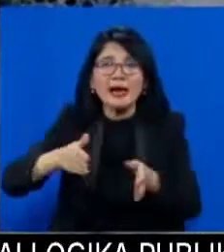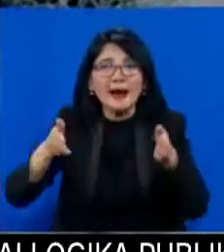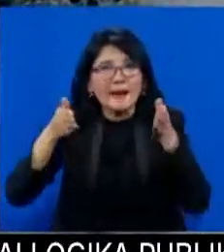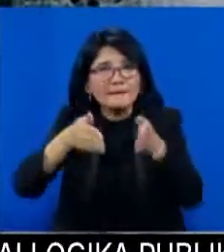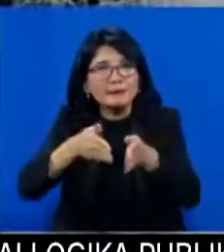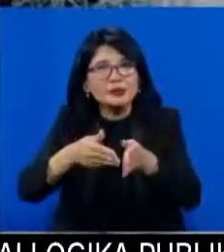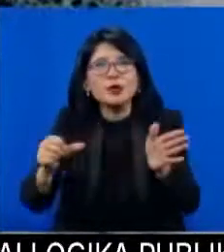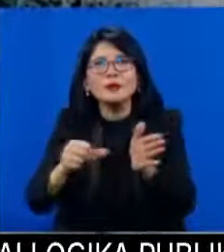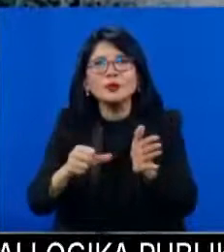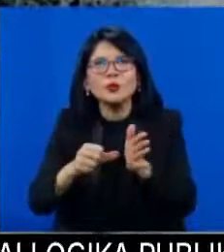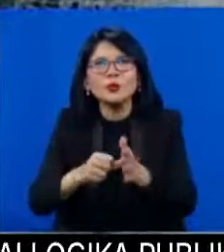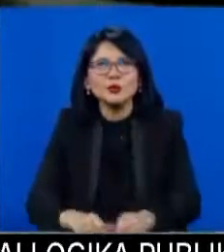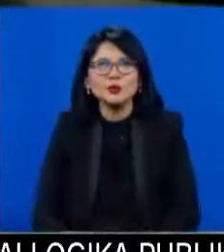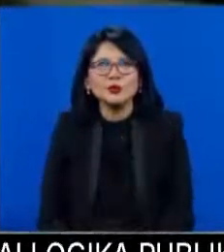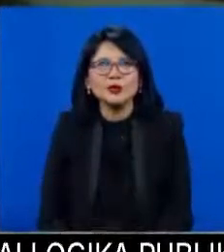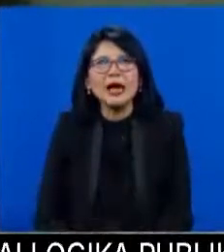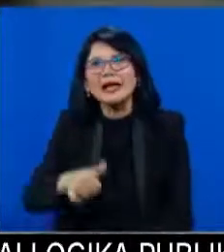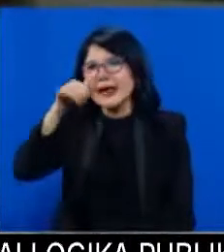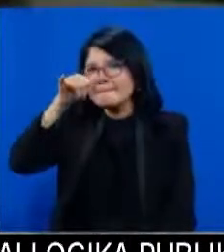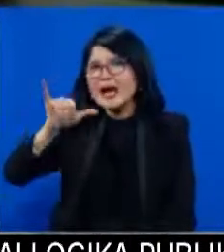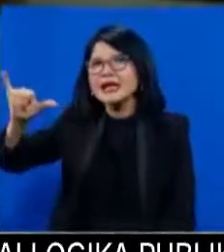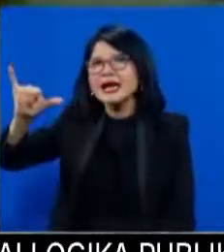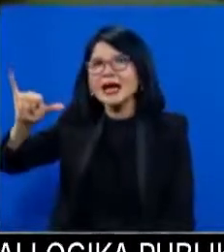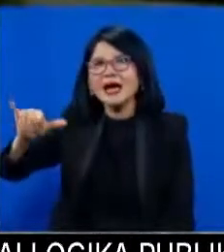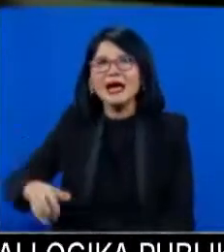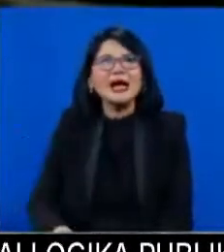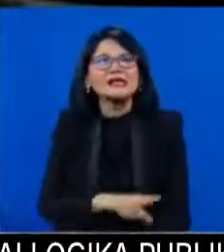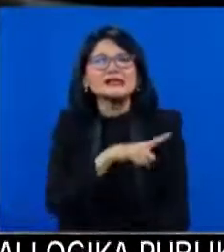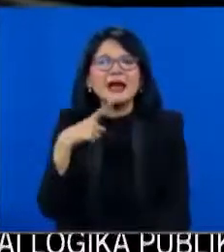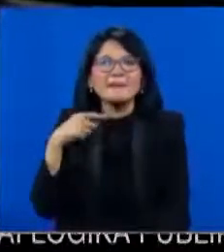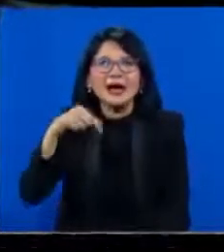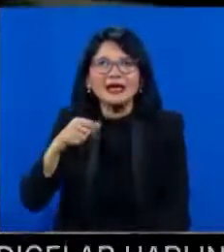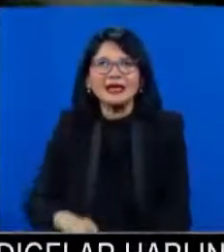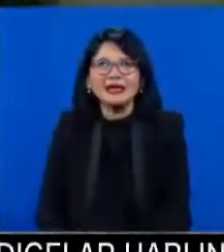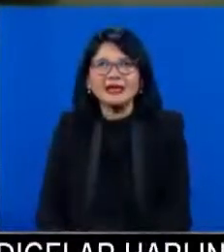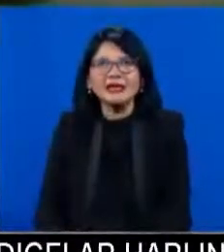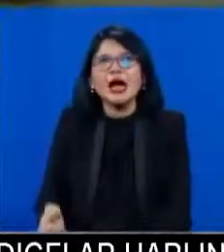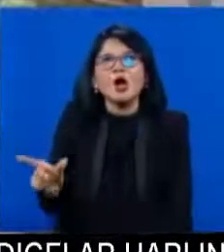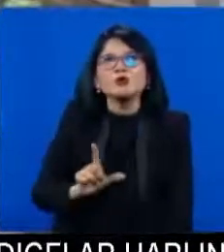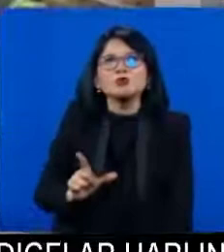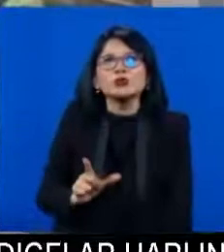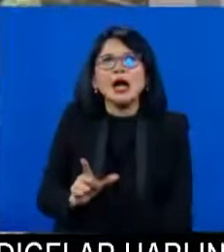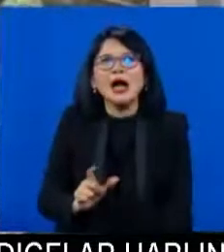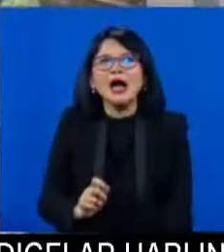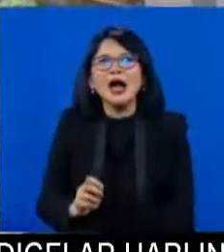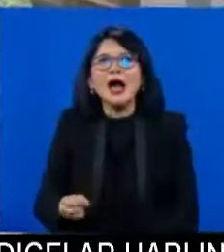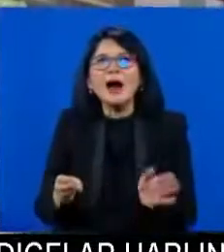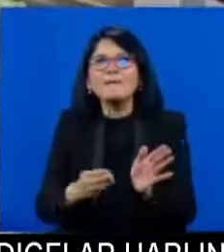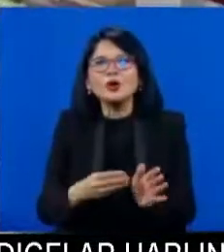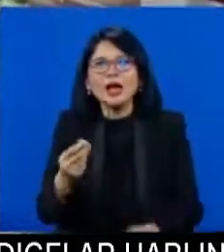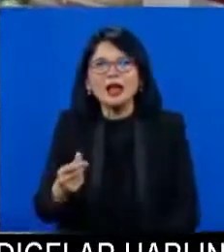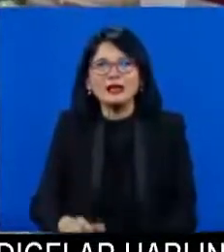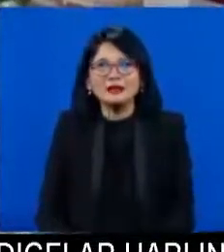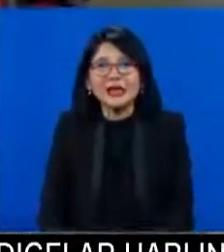di sepanjang pesisir selatan Pandeglang, Banten mengaku selama ini mereka mengandalkan utang modal untuk melaut. Dengan adanya kenaikan